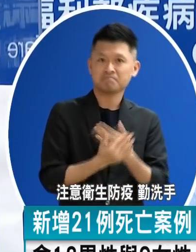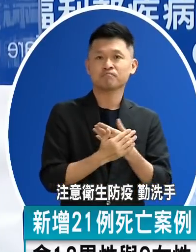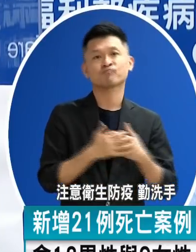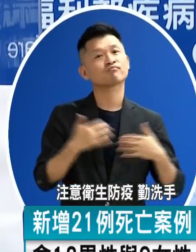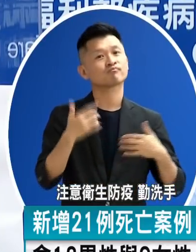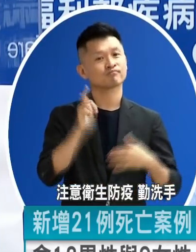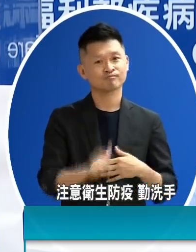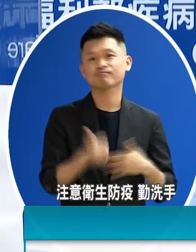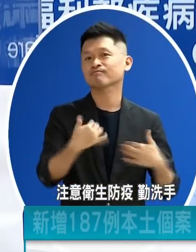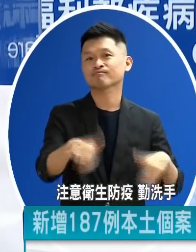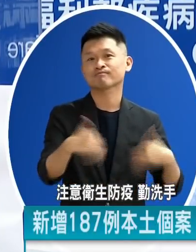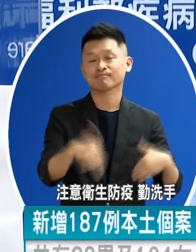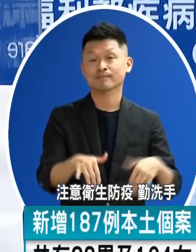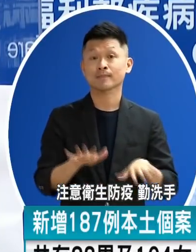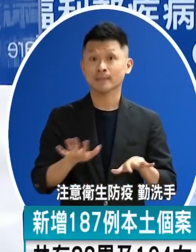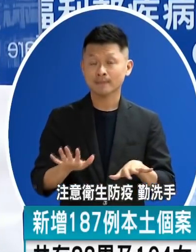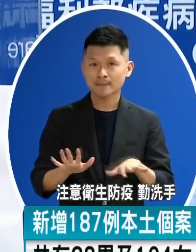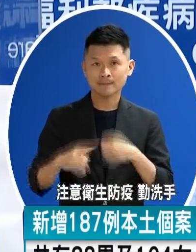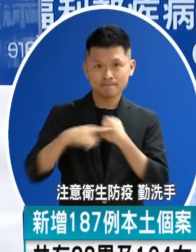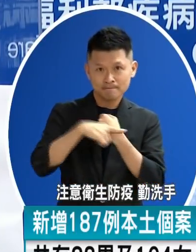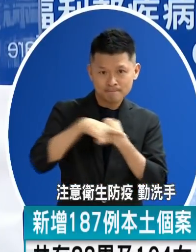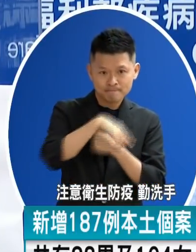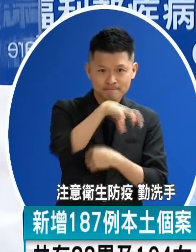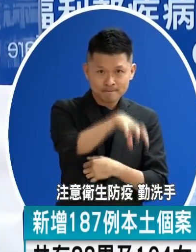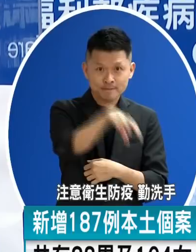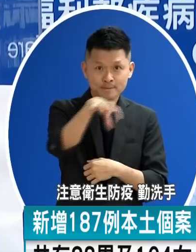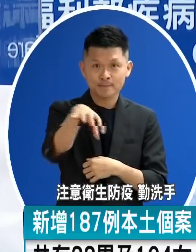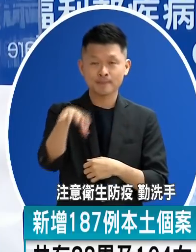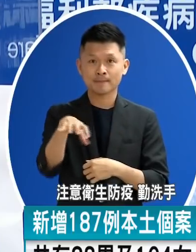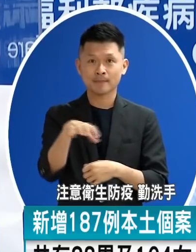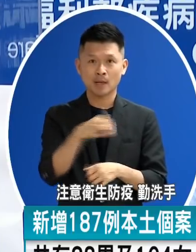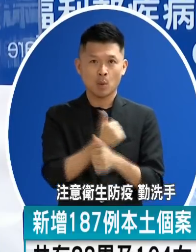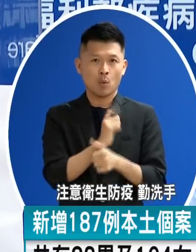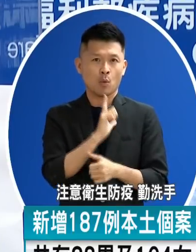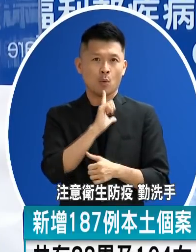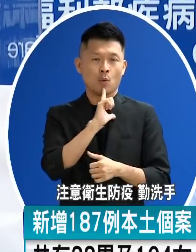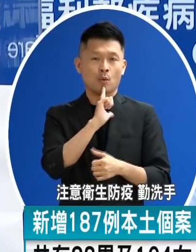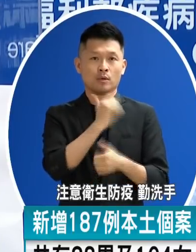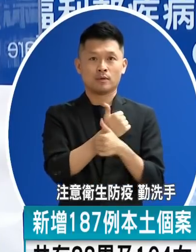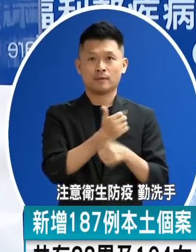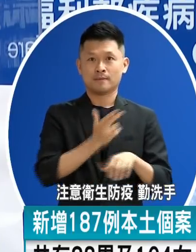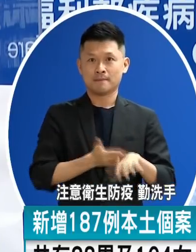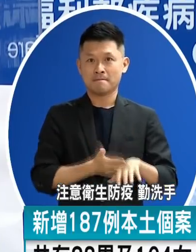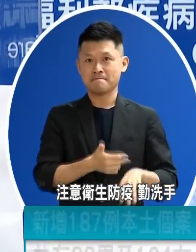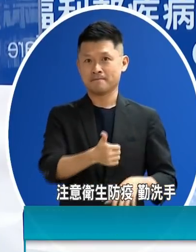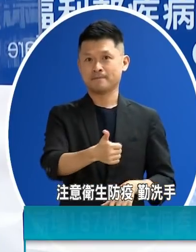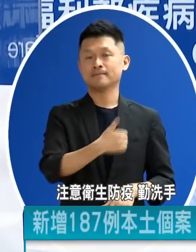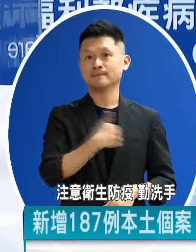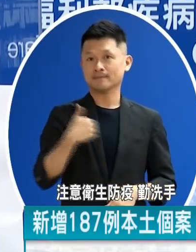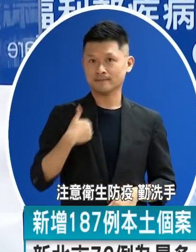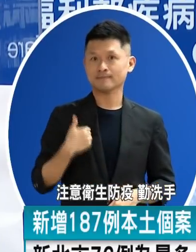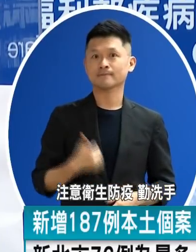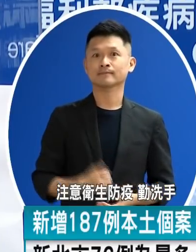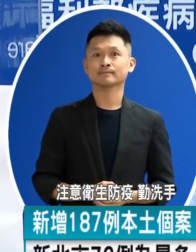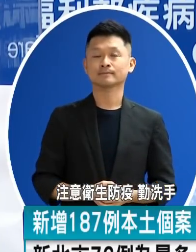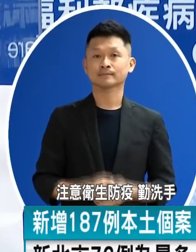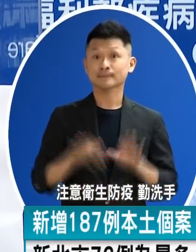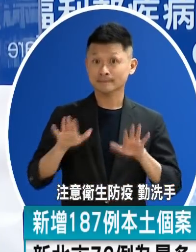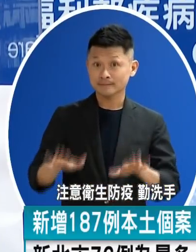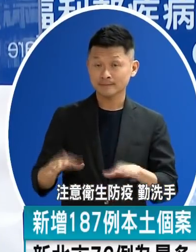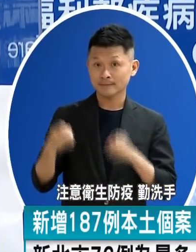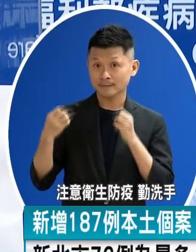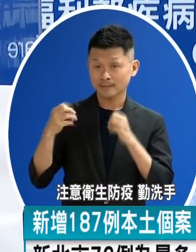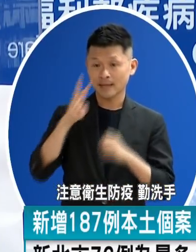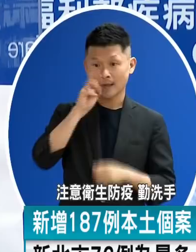熟。那现在相对我们的研究单位都有相关的一个技术平台，那现在是谈这个相